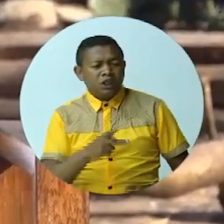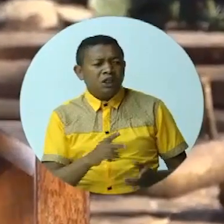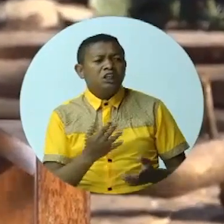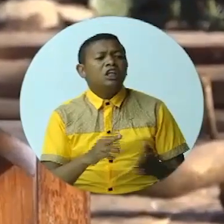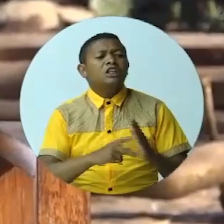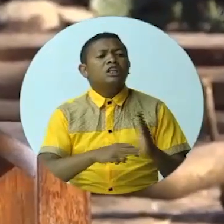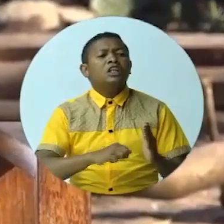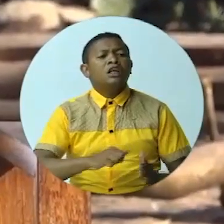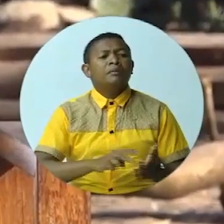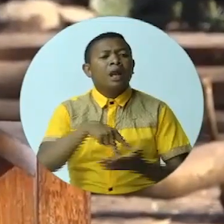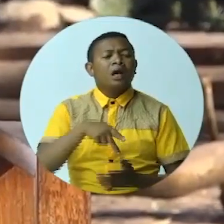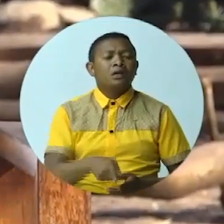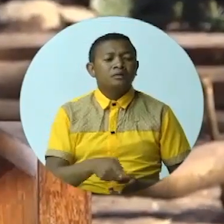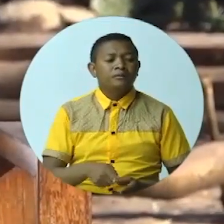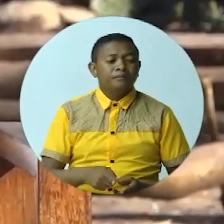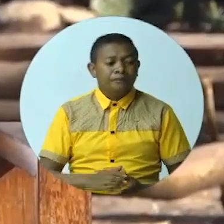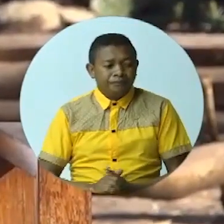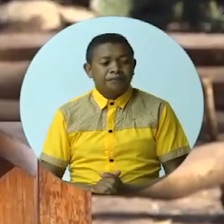lehibe atao hoe efao